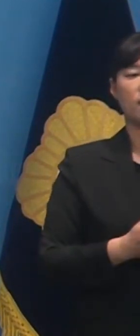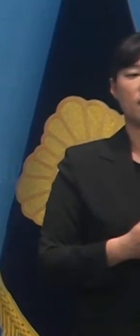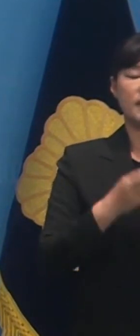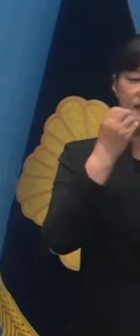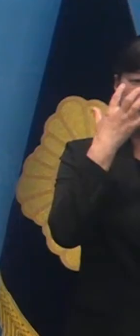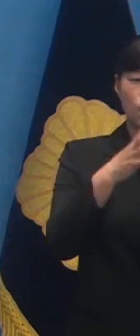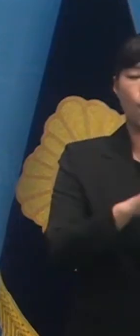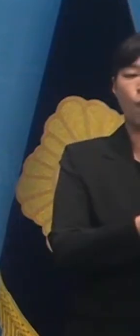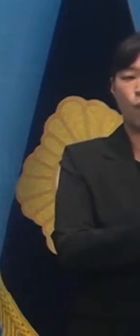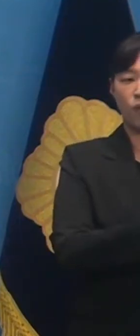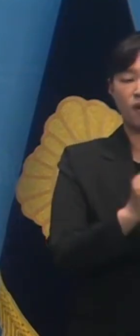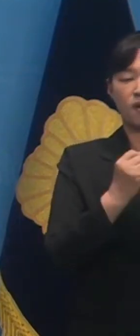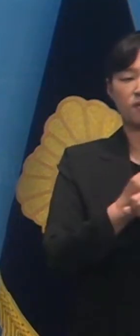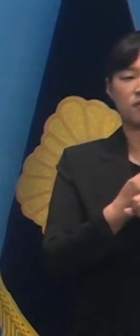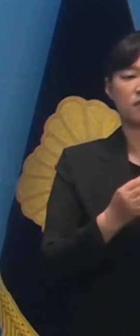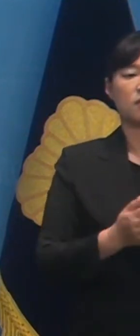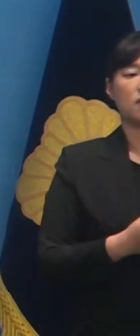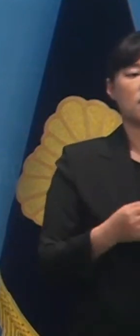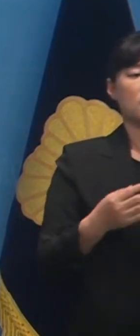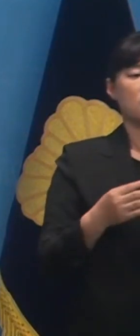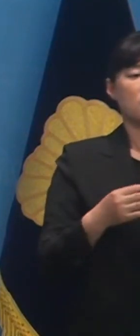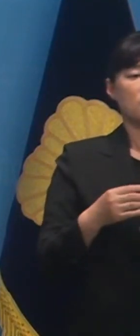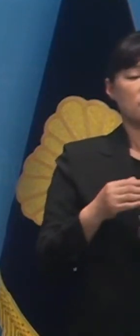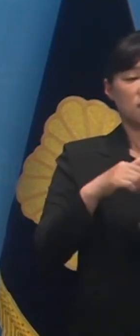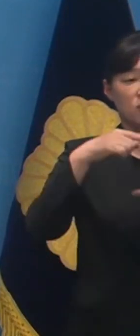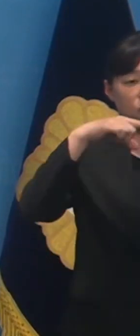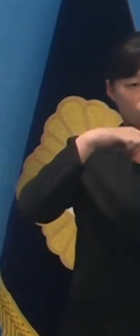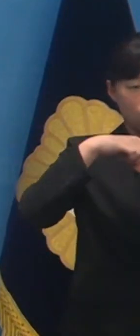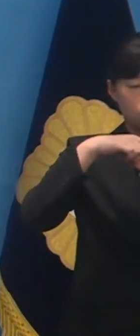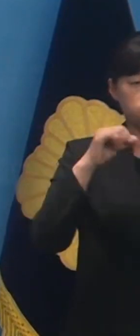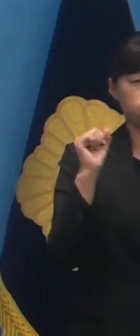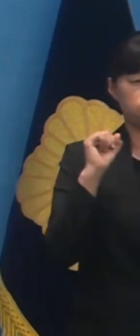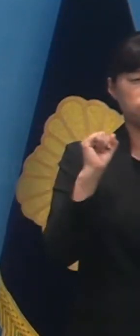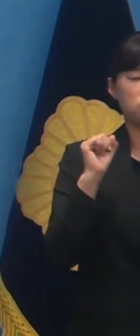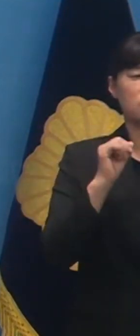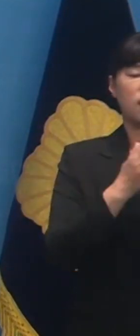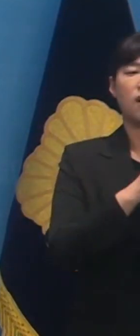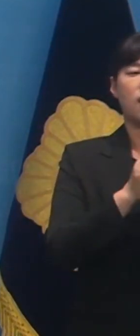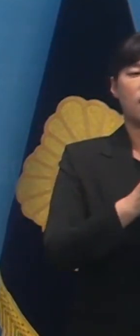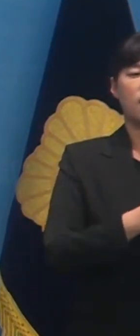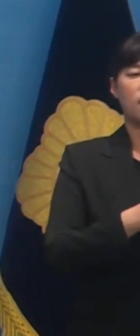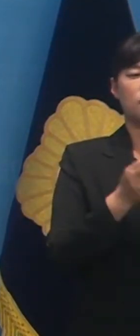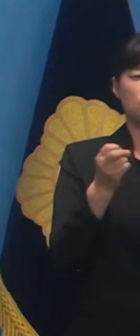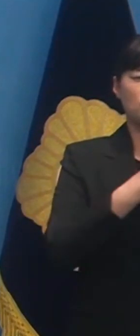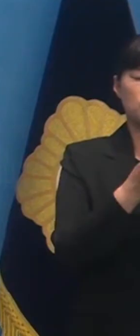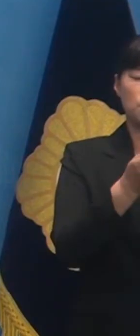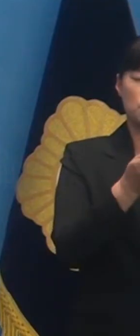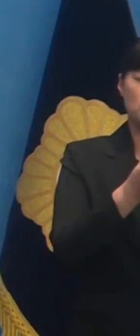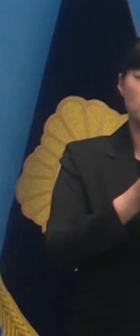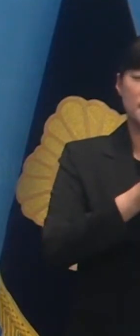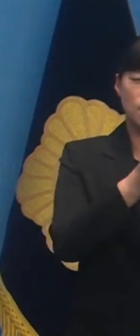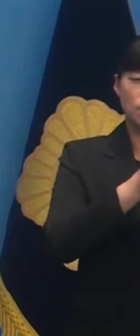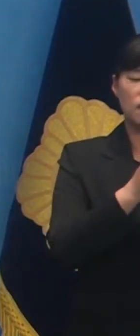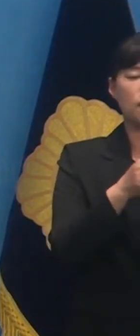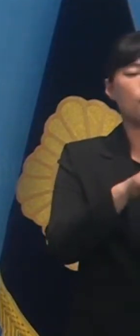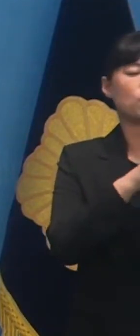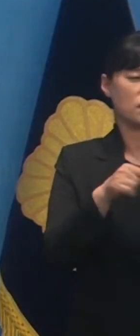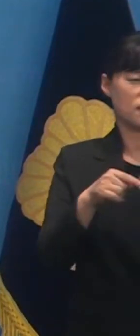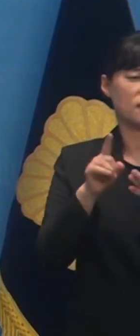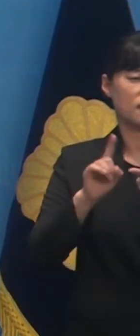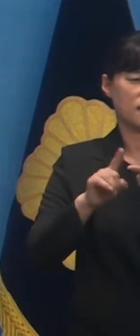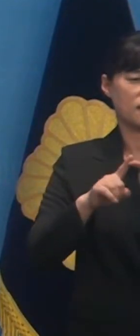지난주 새롭게 공개된 청원은 2025년 경북 산불 피해 주민과 소상공인에 대한 정당한 보상에 관한 청원